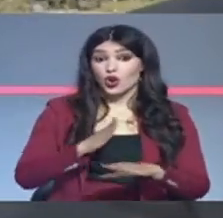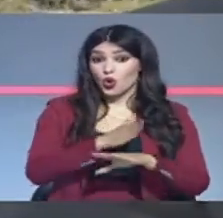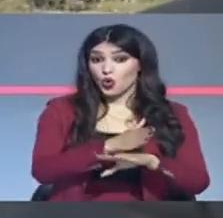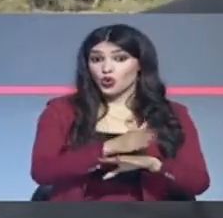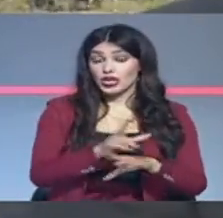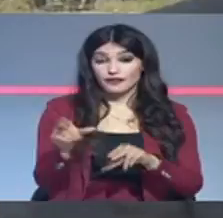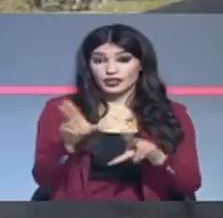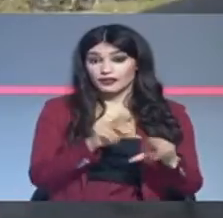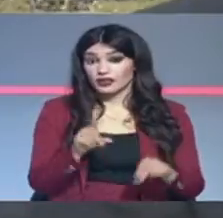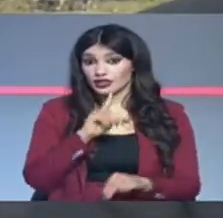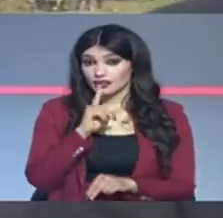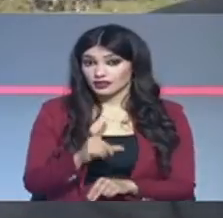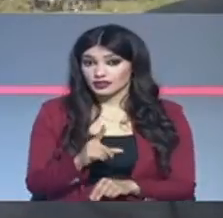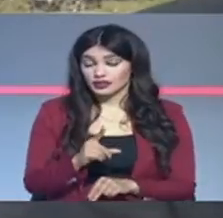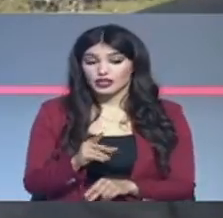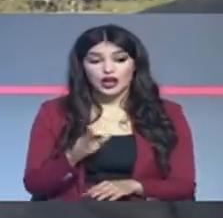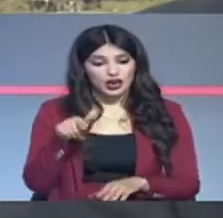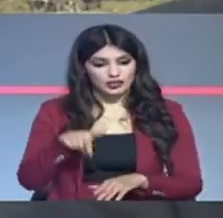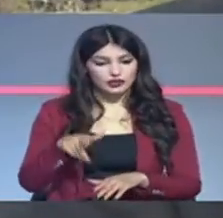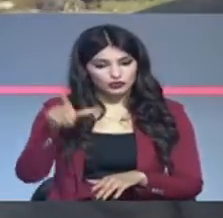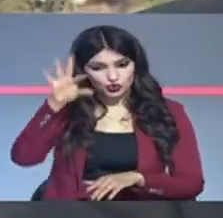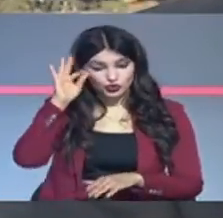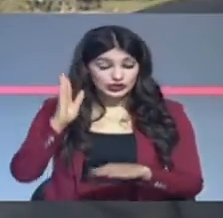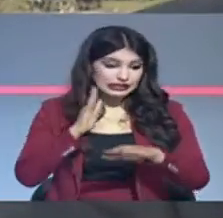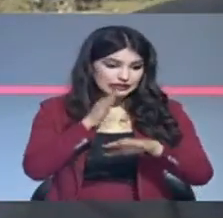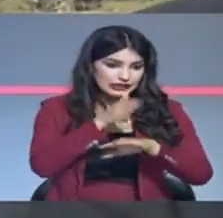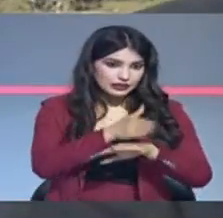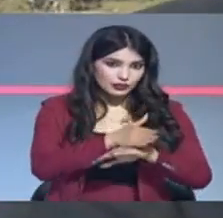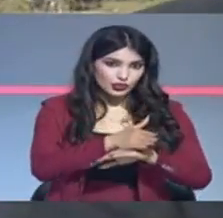استاذ كيف كيف على عين المكان